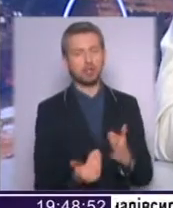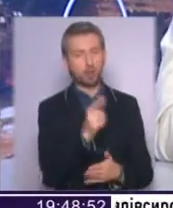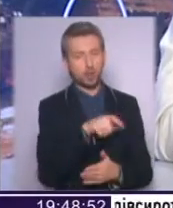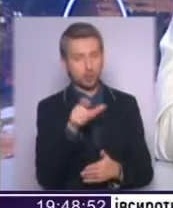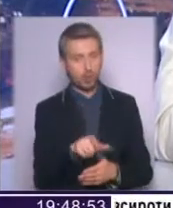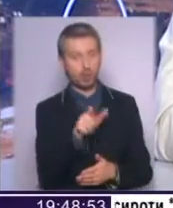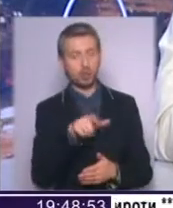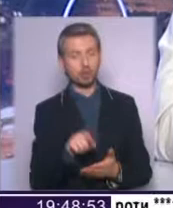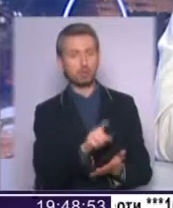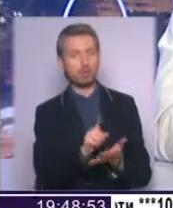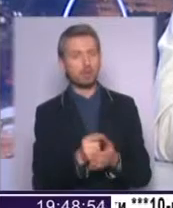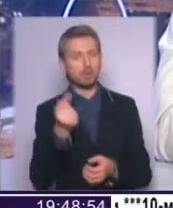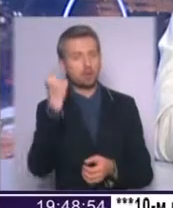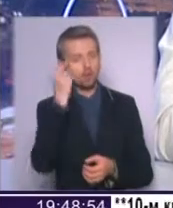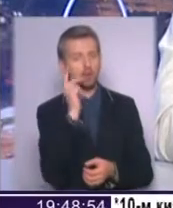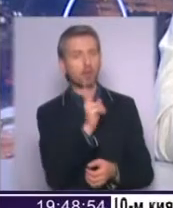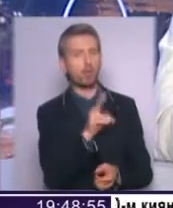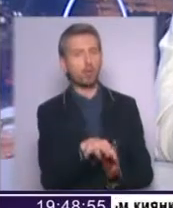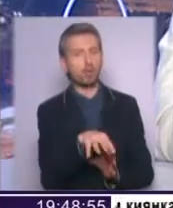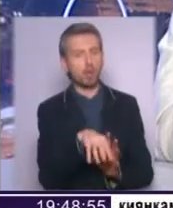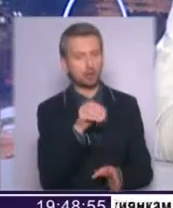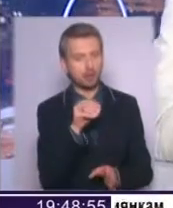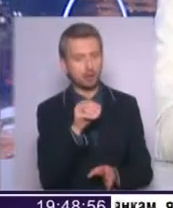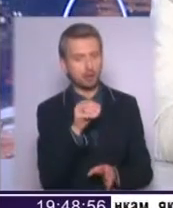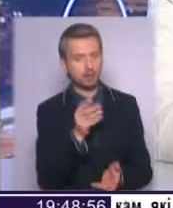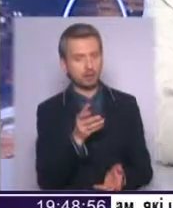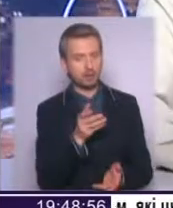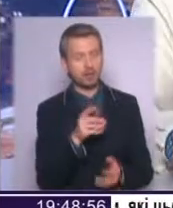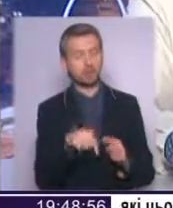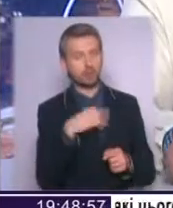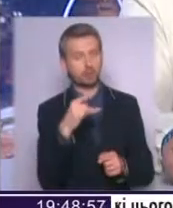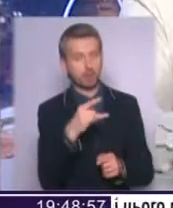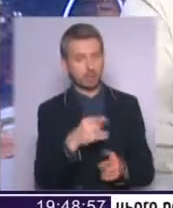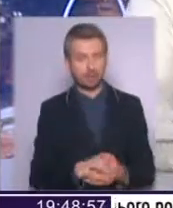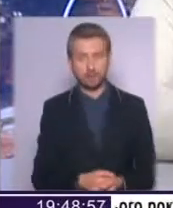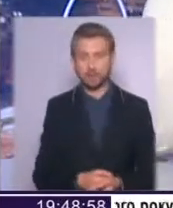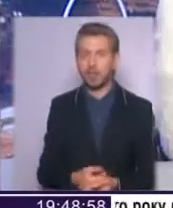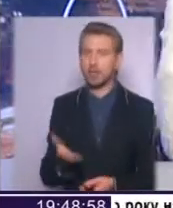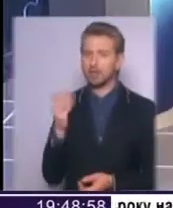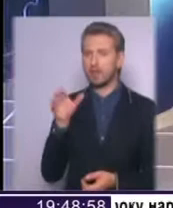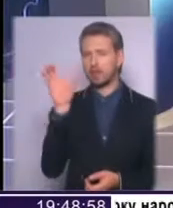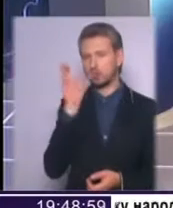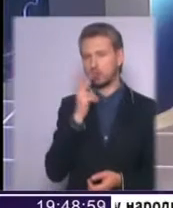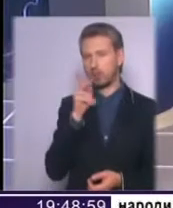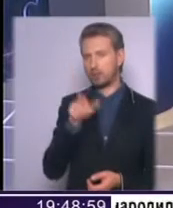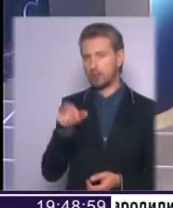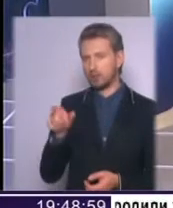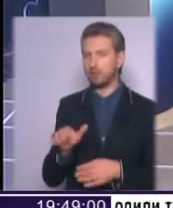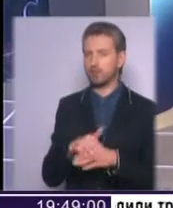люди повинні задуматися, кого обирати на наступний раз. Давайте послухаємо глядачів. Вечір добрий